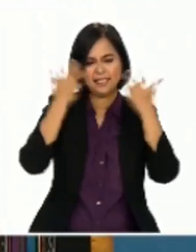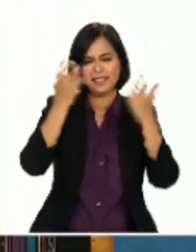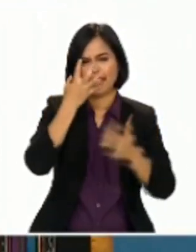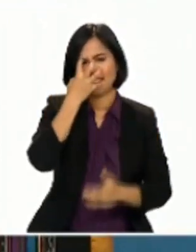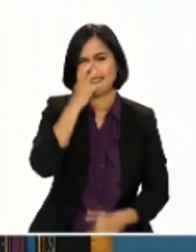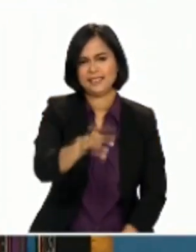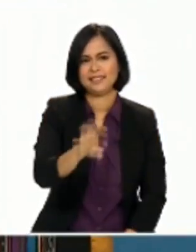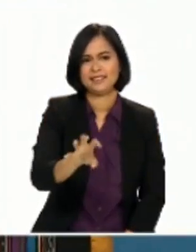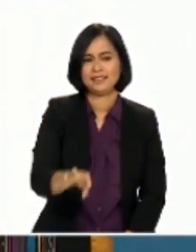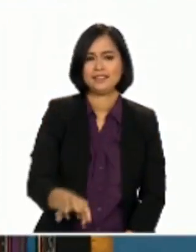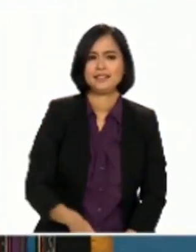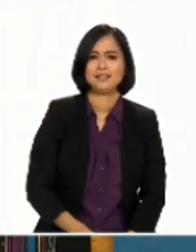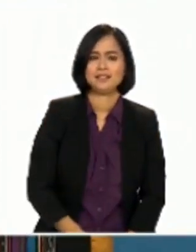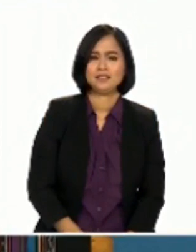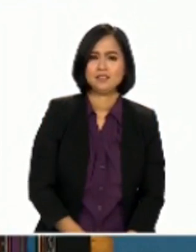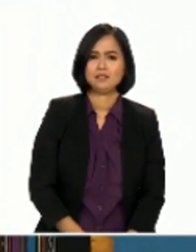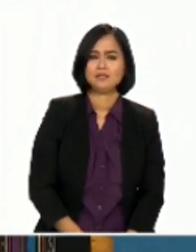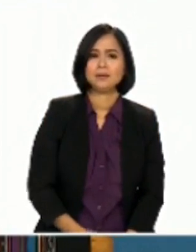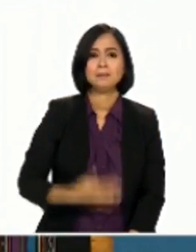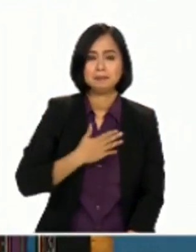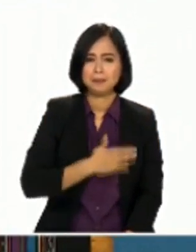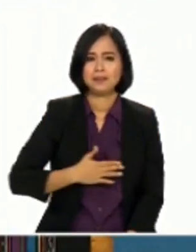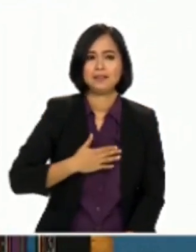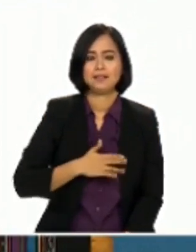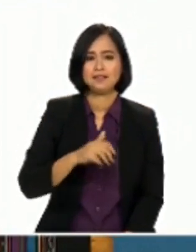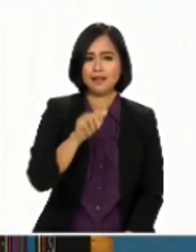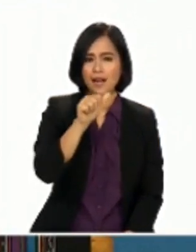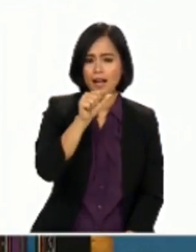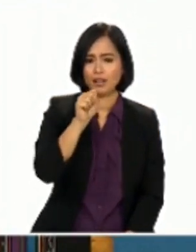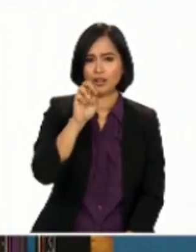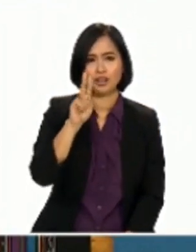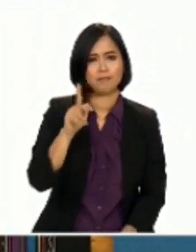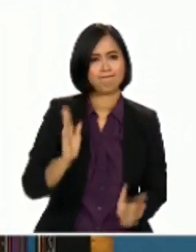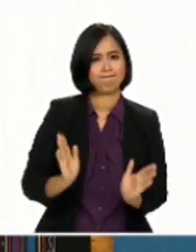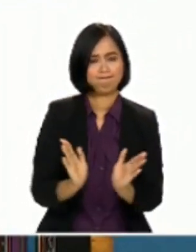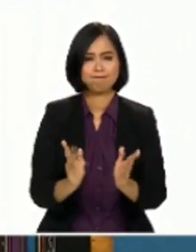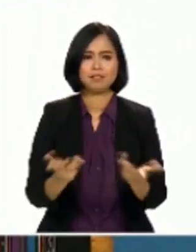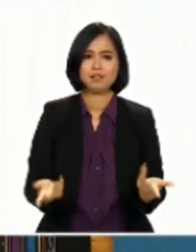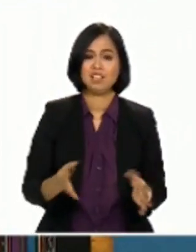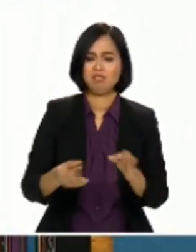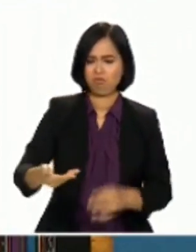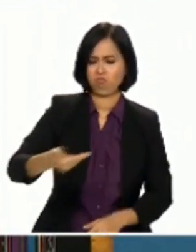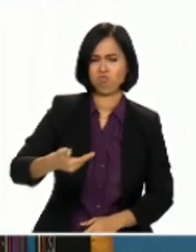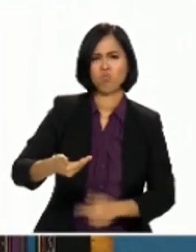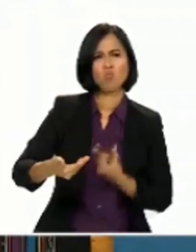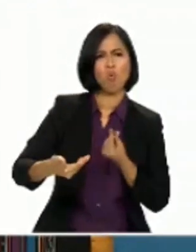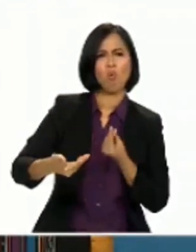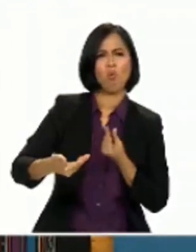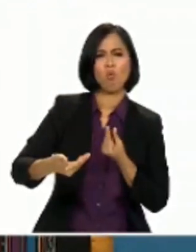eh. Kindly be assertive. Pagkahiningian ka, sabihin mo,